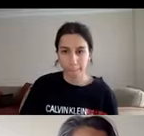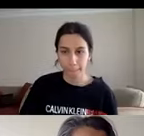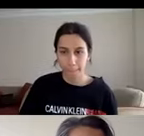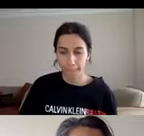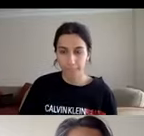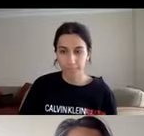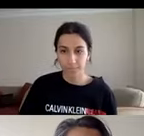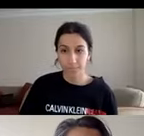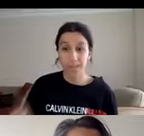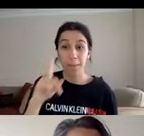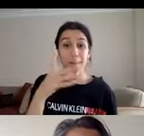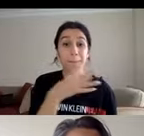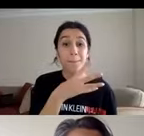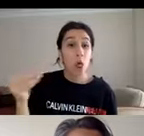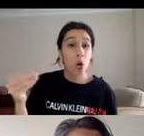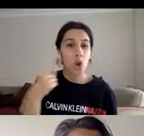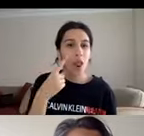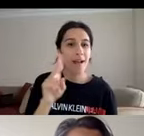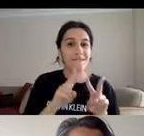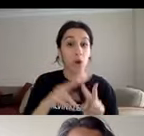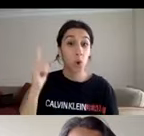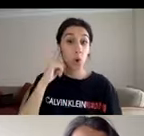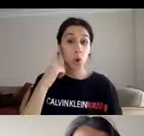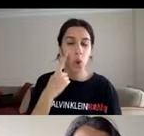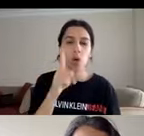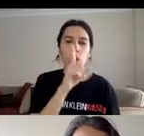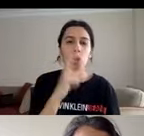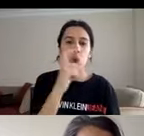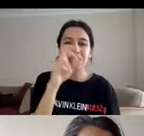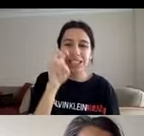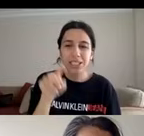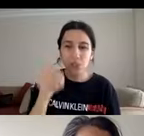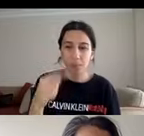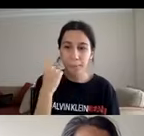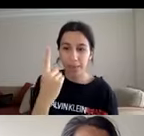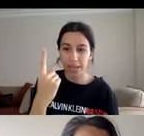Bu 1 milyon tane popüler sitenin web sayfasının %98.1'inde